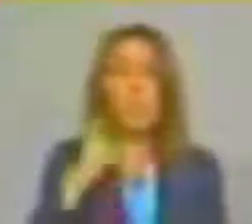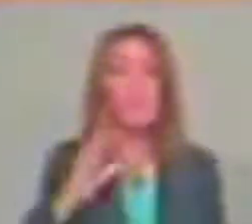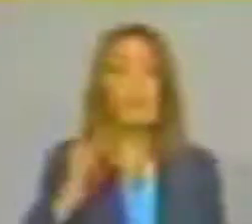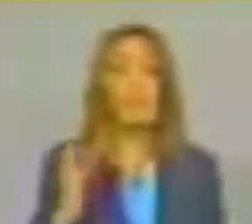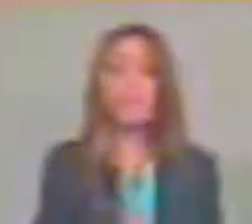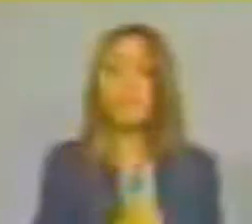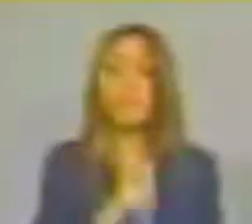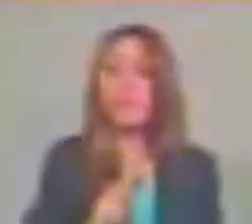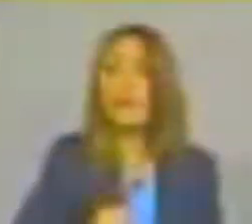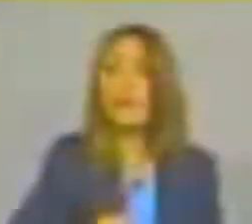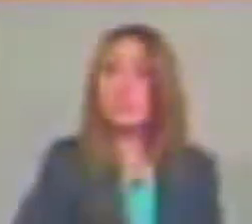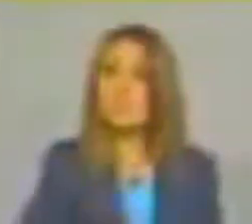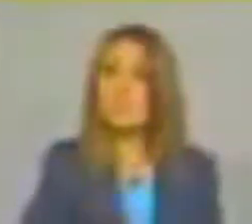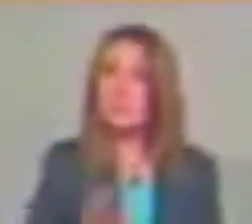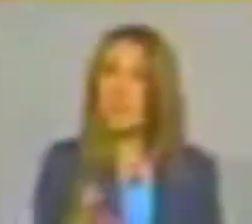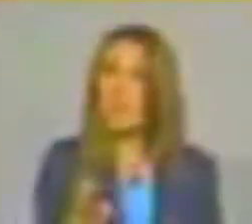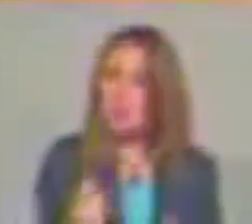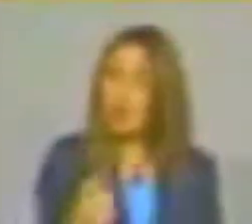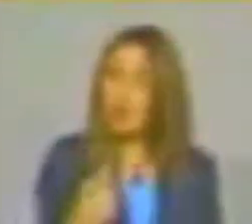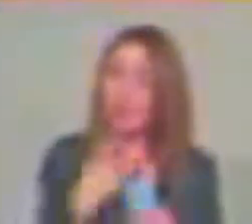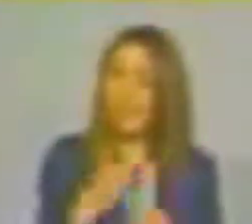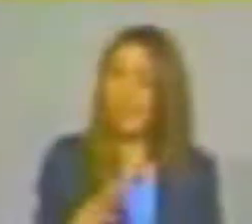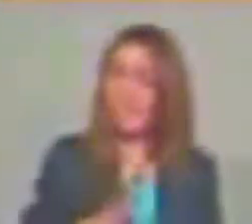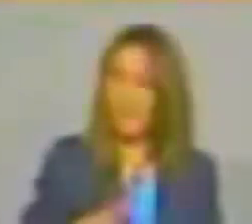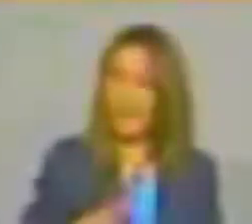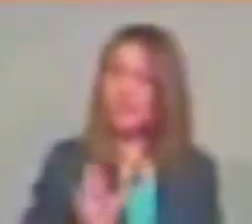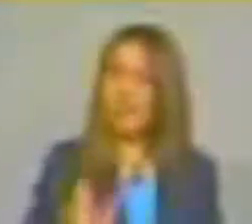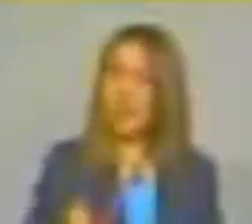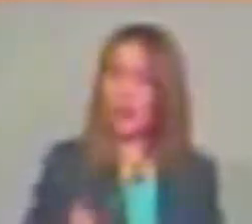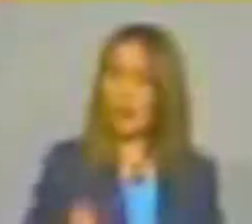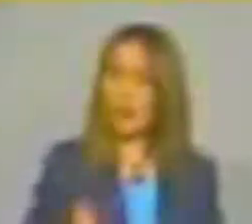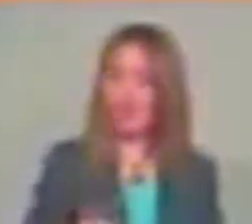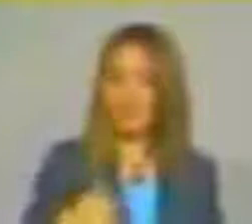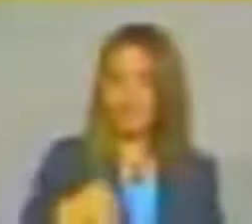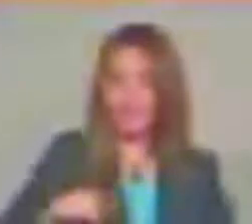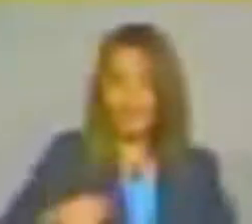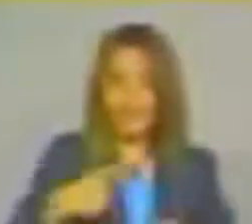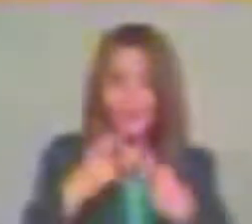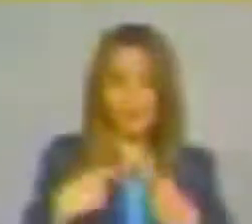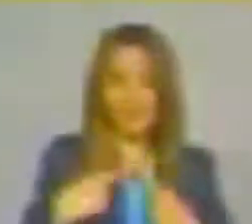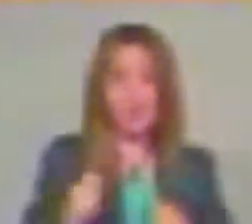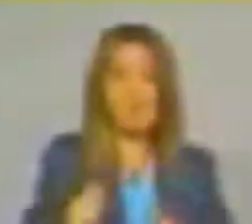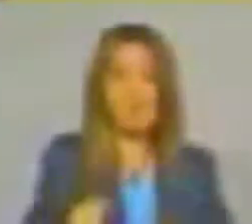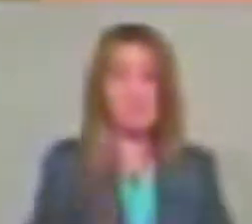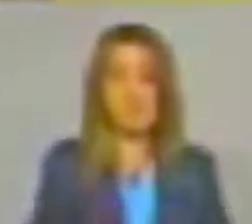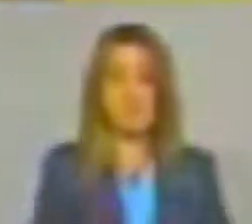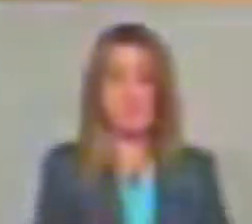geçirilmez. Daha söylenecek bir laf daha var ama o da bu kürsüde söylenmez.